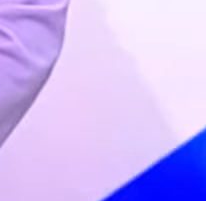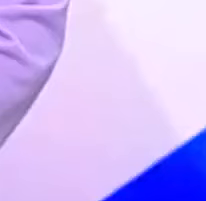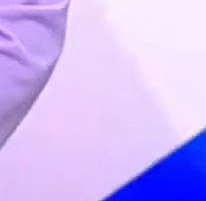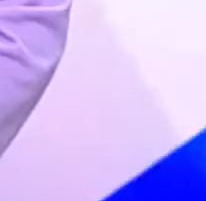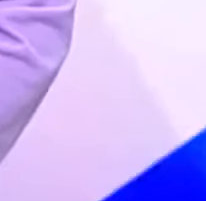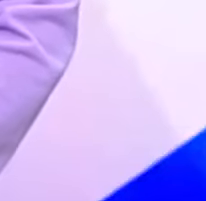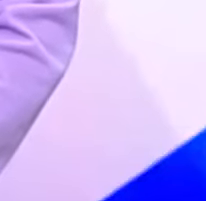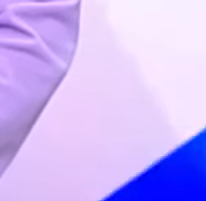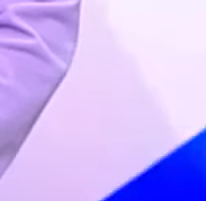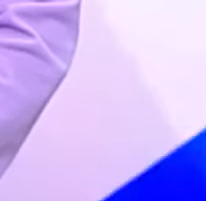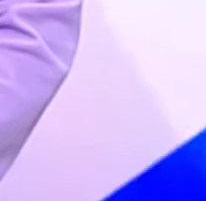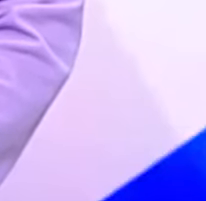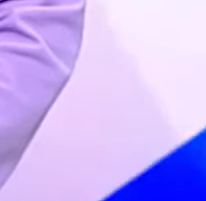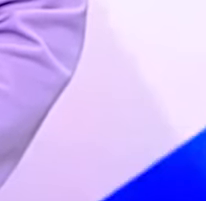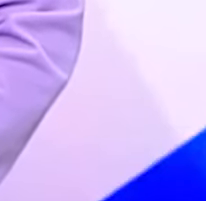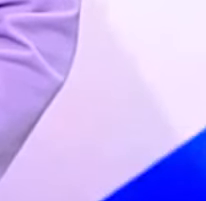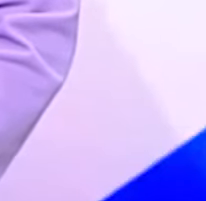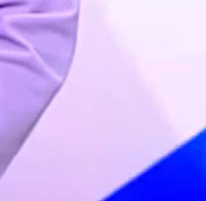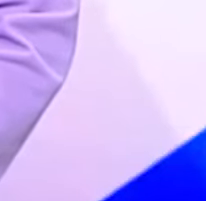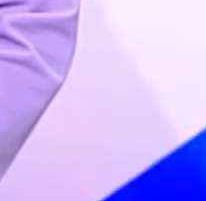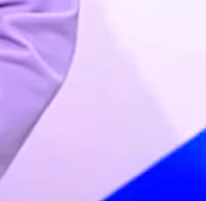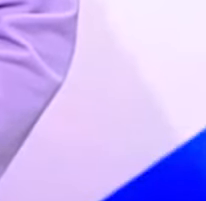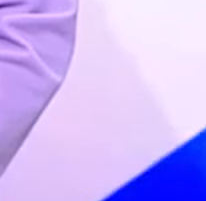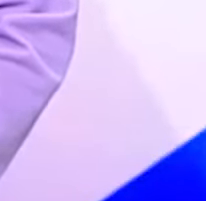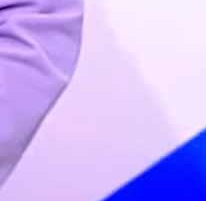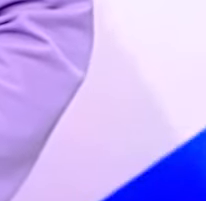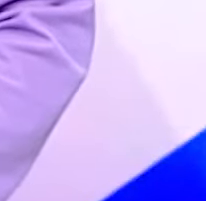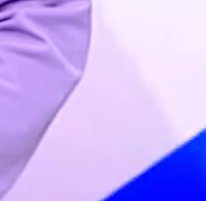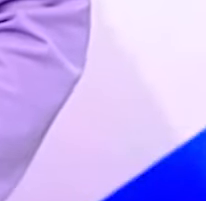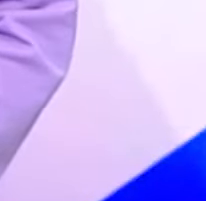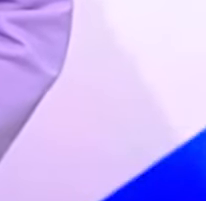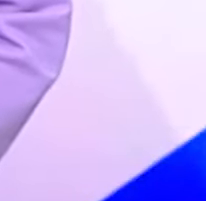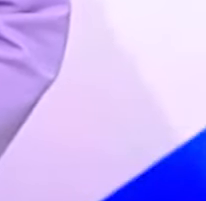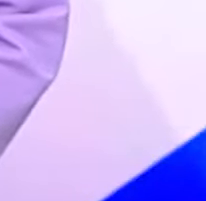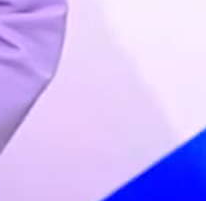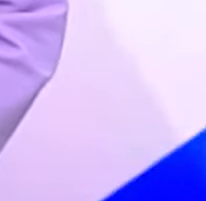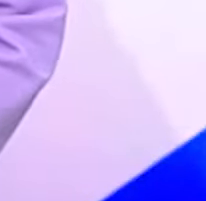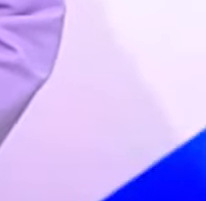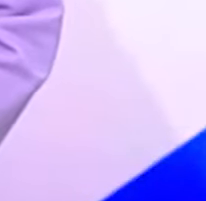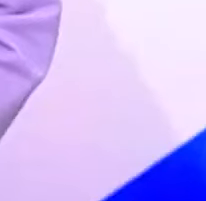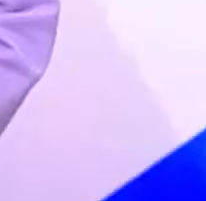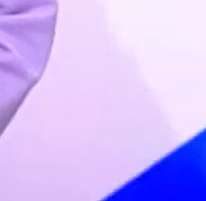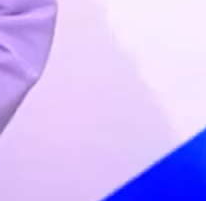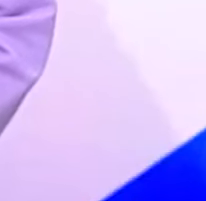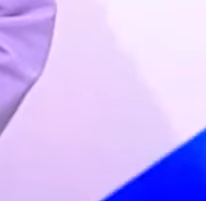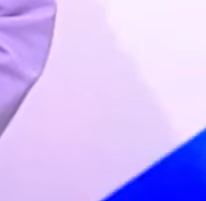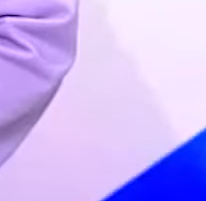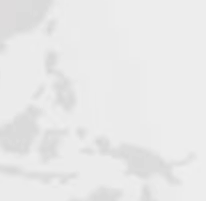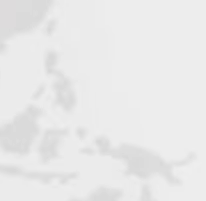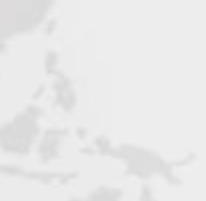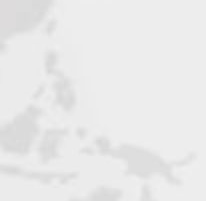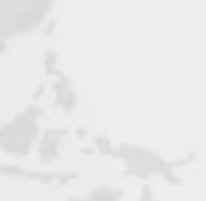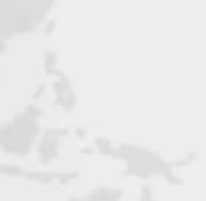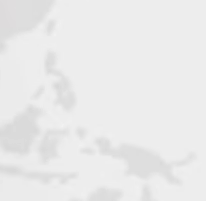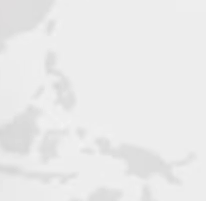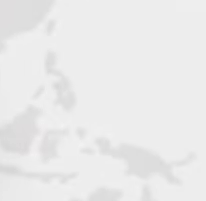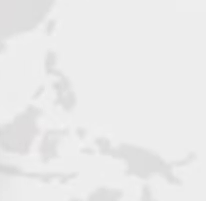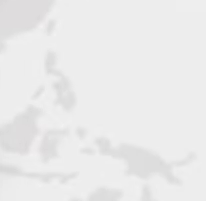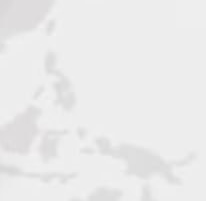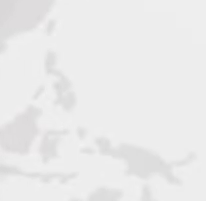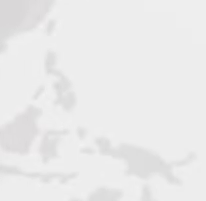balita mag-subscribe na sa GMA integrated news sa YouTube at tumutok sa unang balita